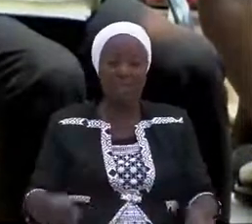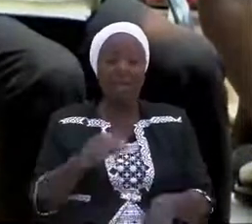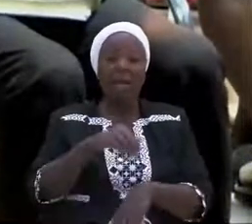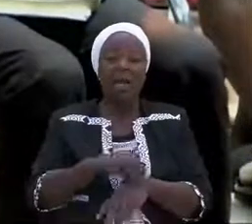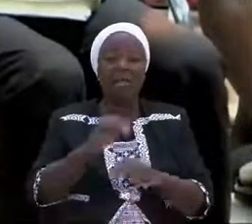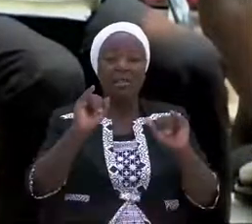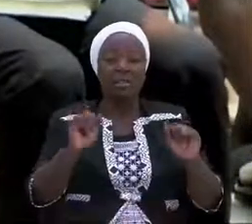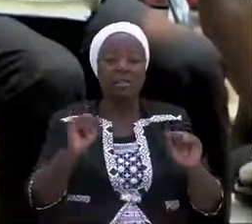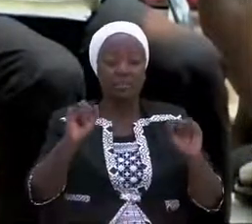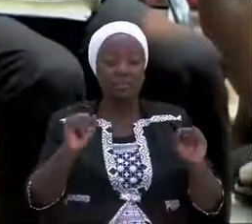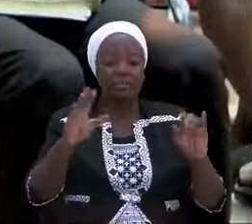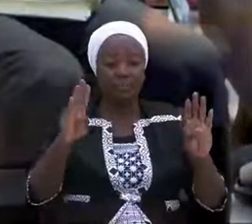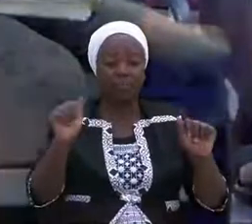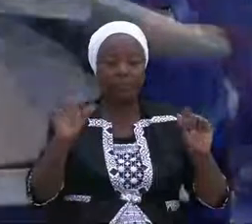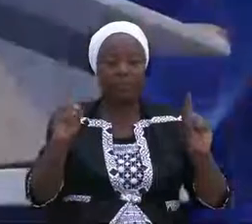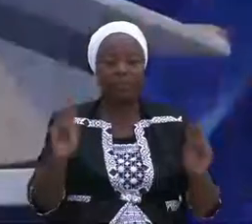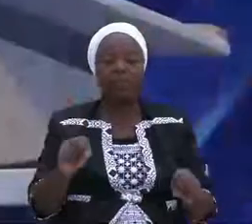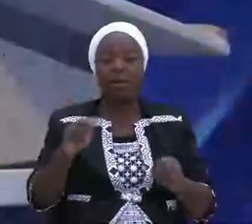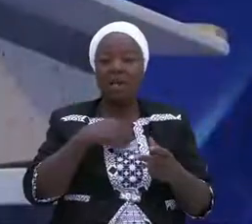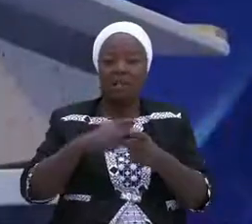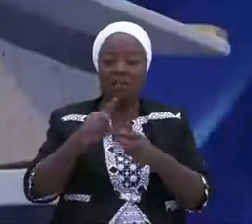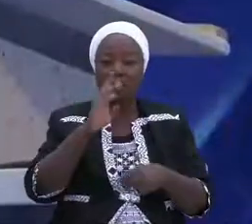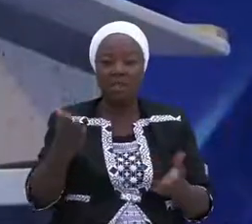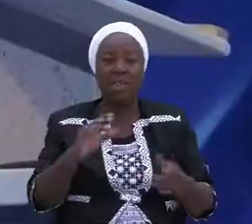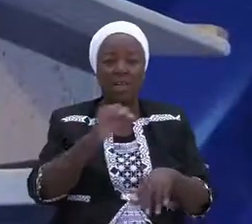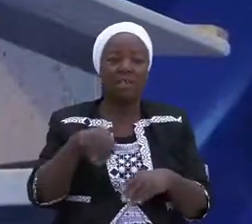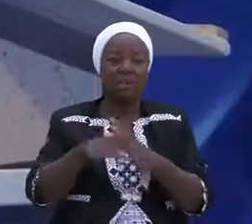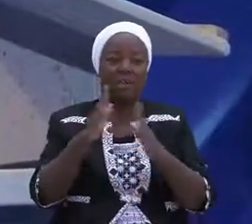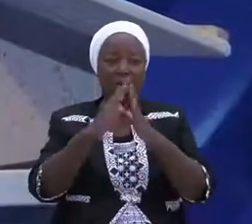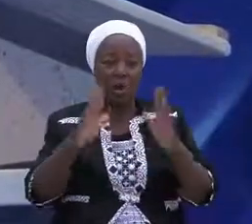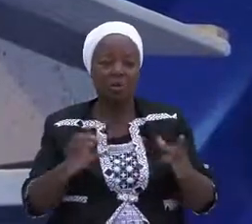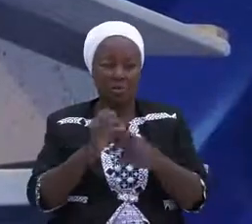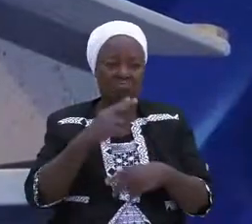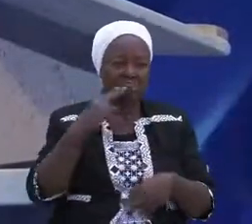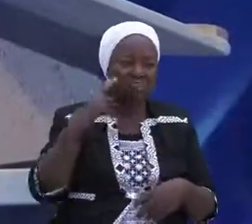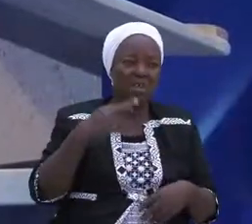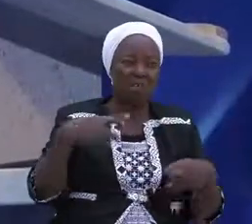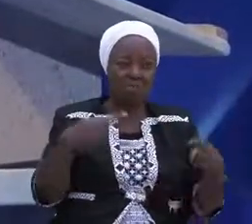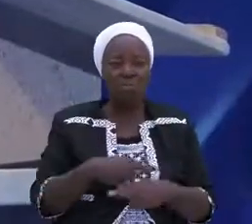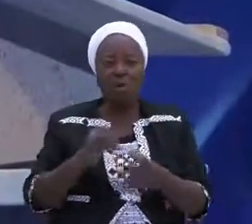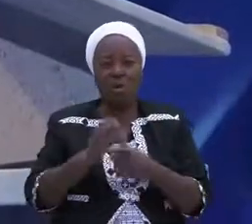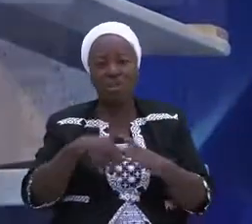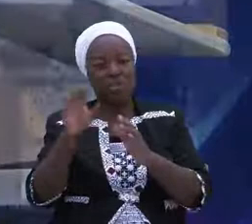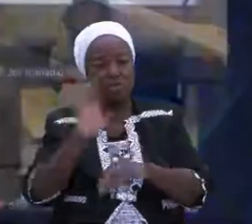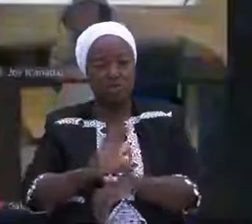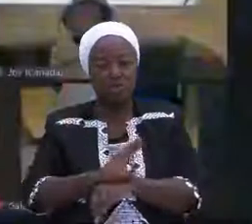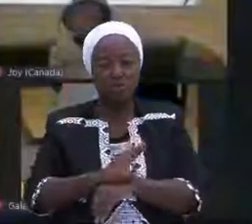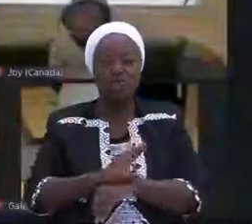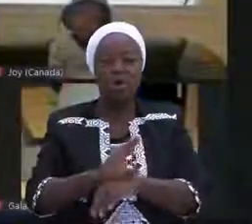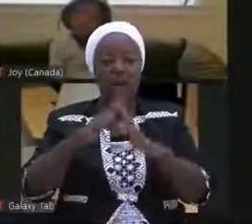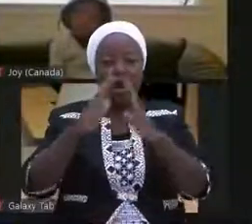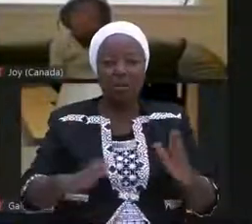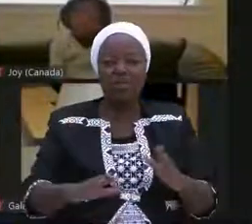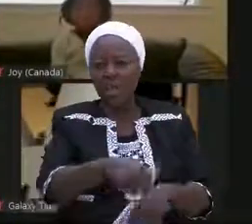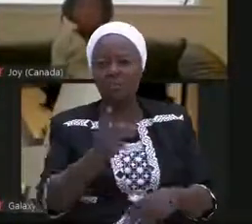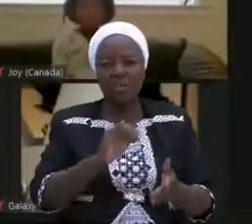êtes là-bas, dans votre maison, dans une salle de chambre d'hôtel, ou bien dans une